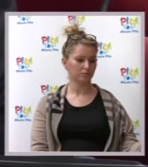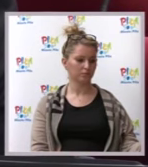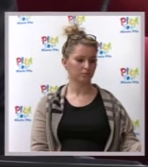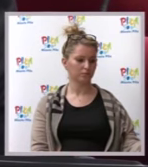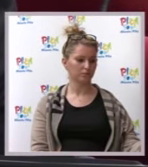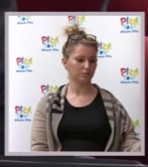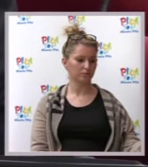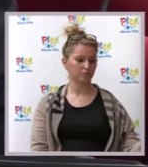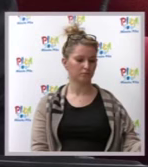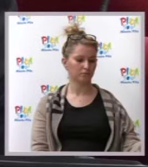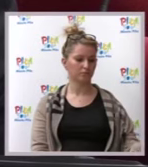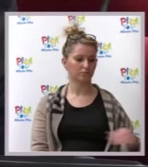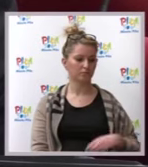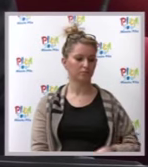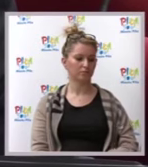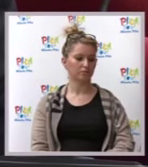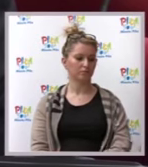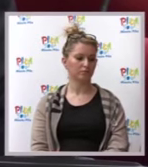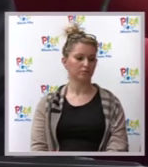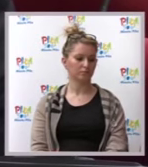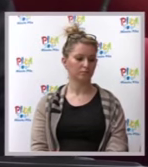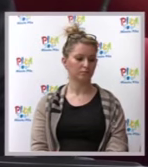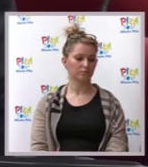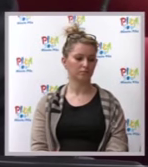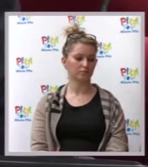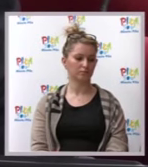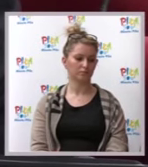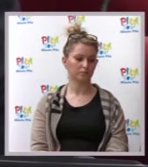bo nie procentowym, podatek dla przedsiębiorców